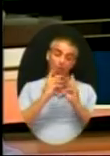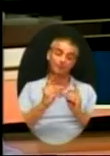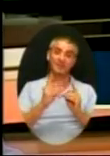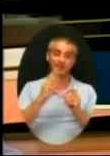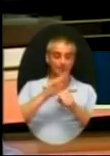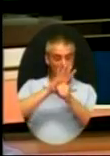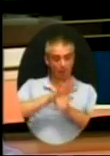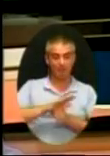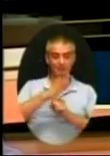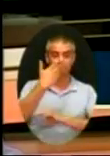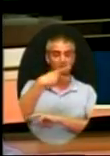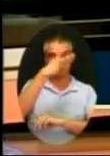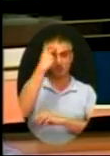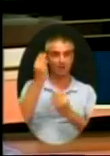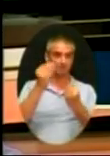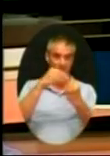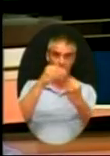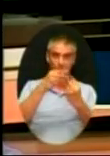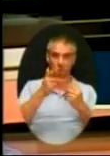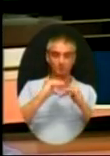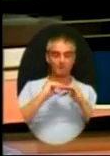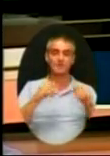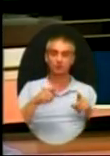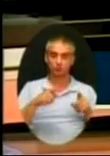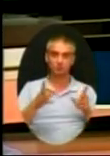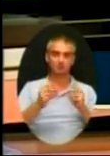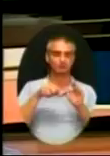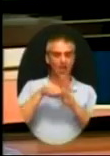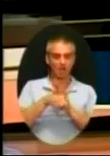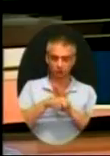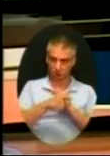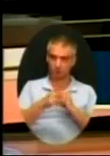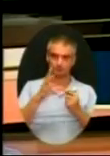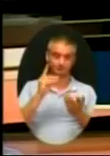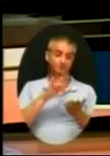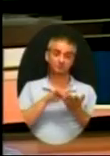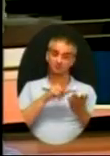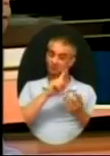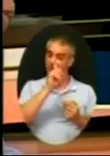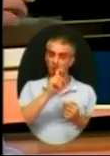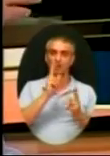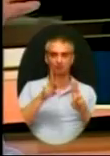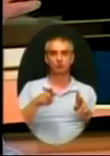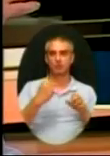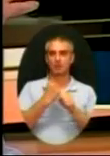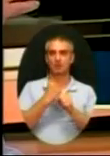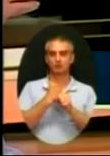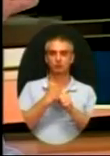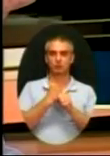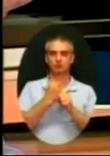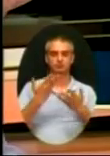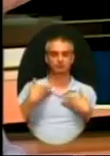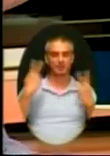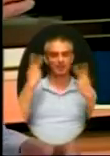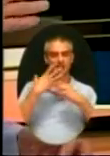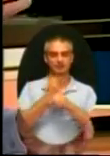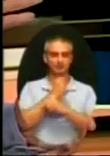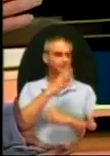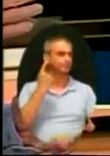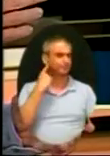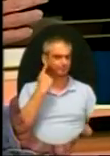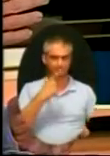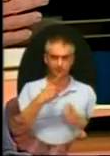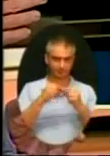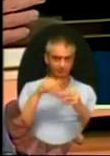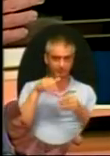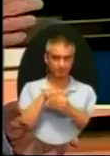הזו, עם לחץ של מדינות ערב הנוספות, המתונות, עם השקעות, עם במקום הזה, יכול להיות שאפשר יהיה להשיג הישג של פירוז. ממה שאתה שומע